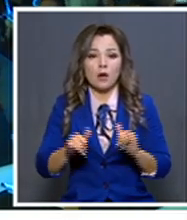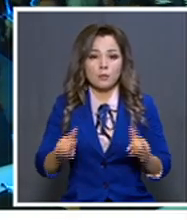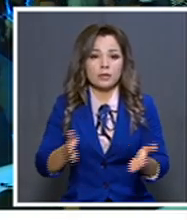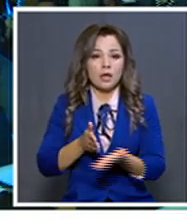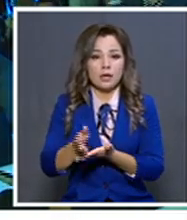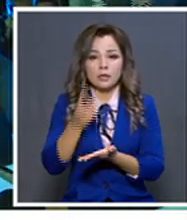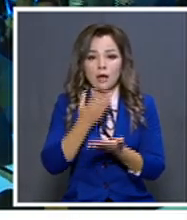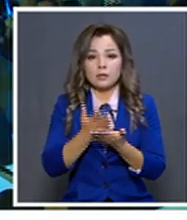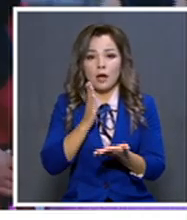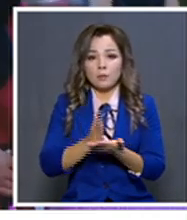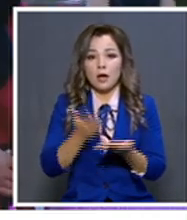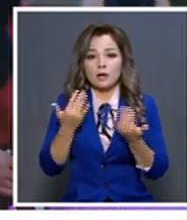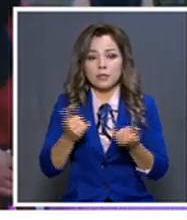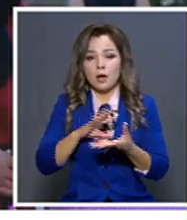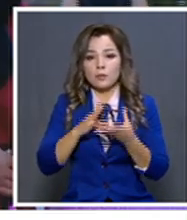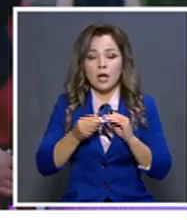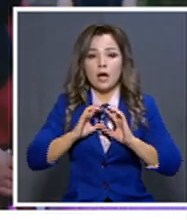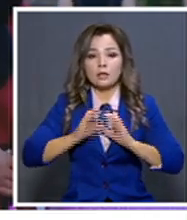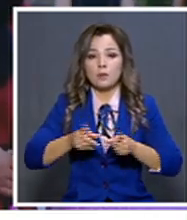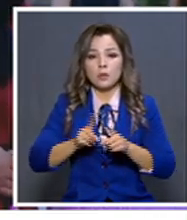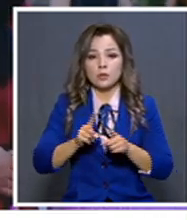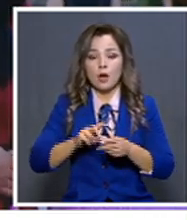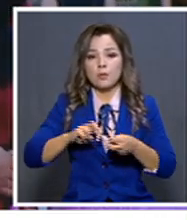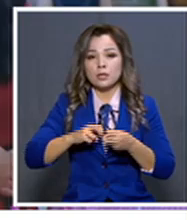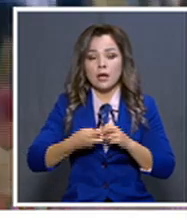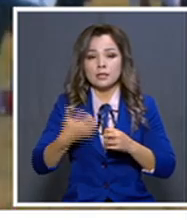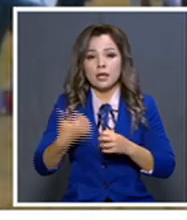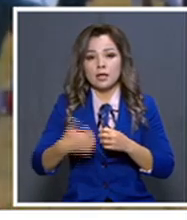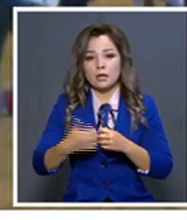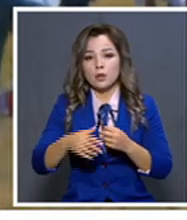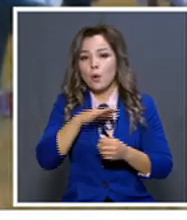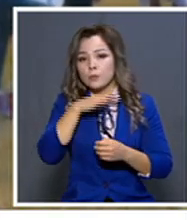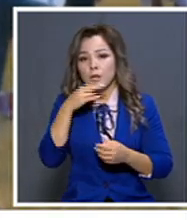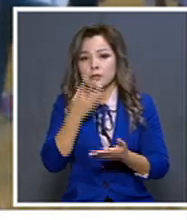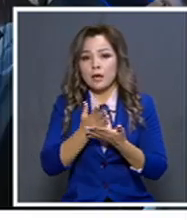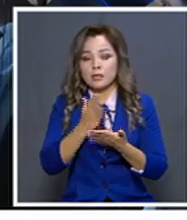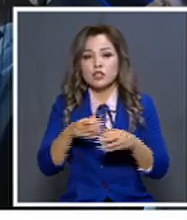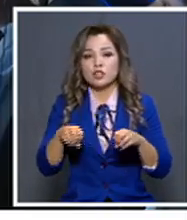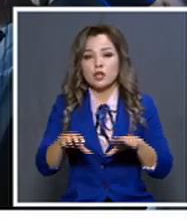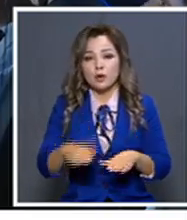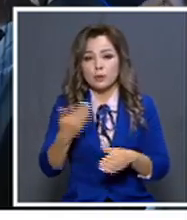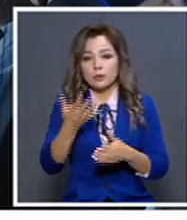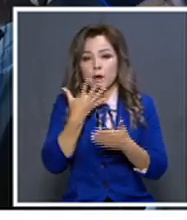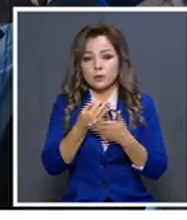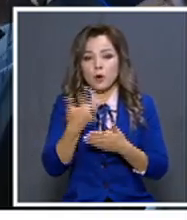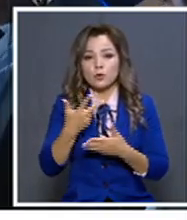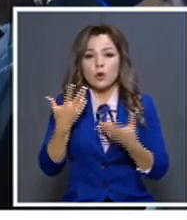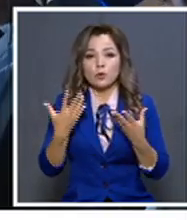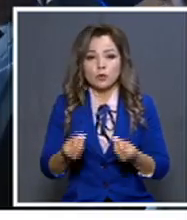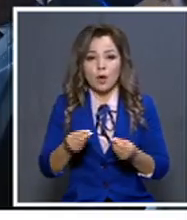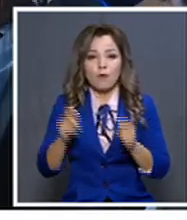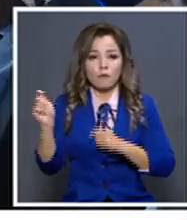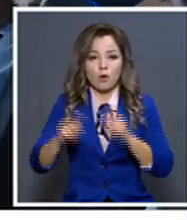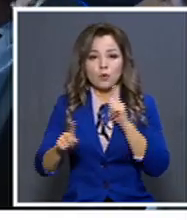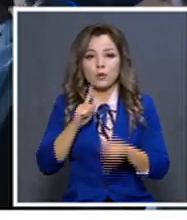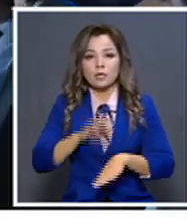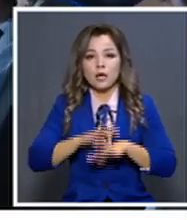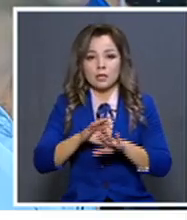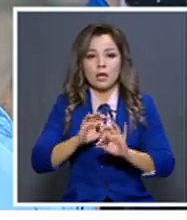басымдық беріліп жатыр. Дегенмен әлемге ортақ проблема көп. Оларды шешу жолдары 3 күн өтетін форум барысында